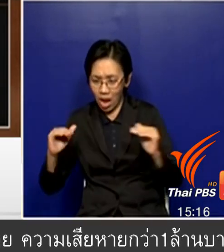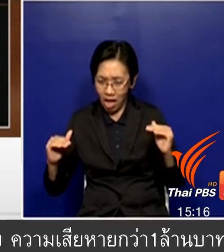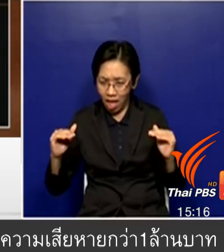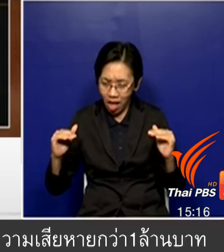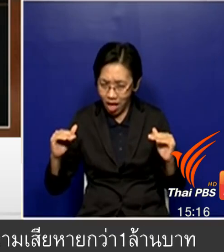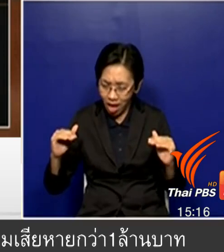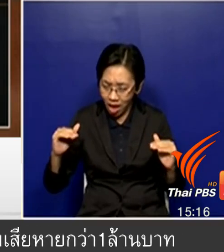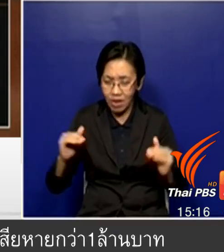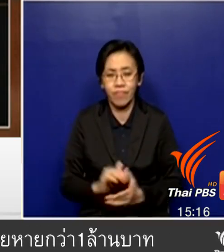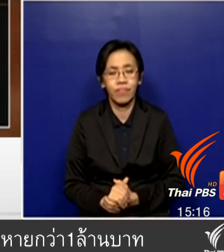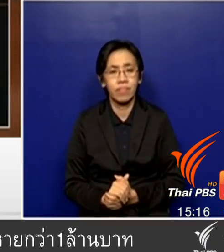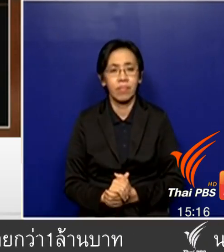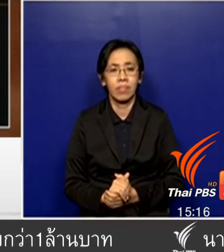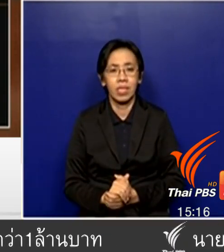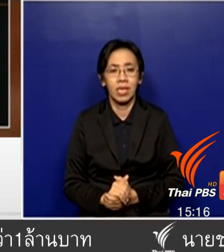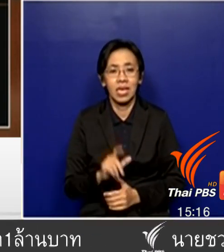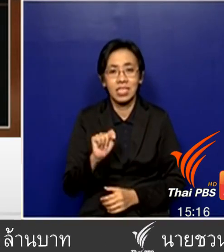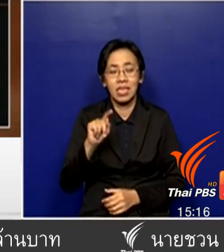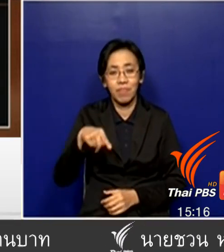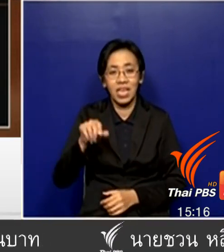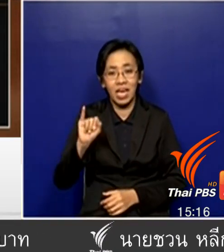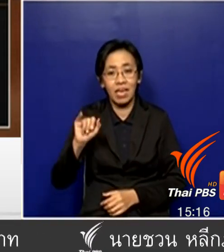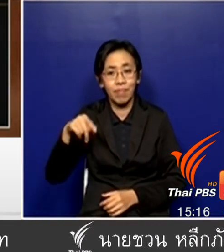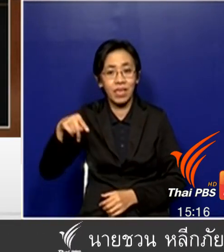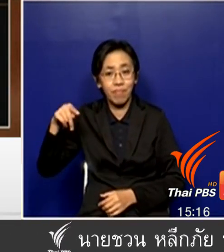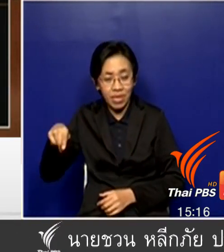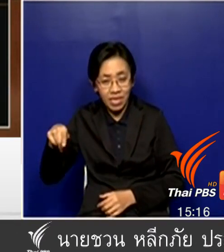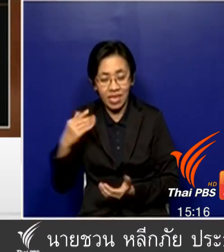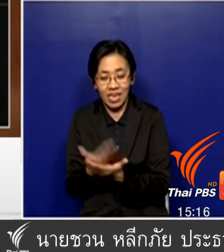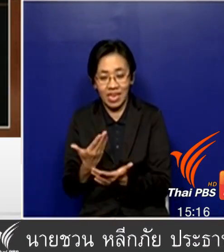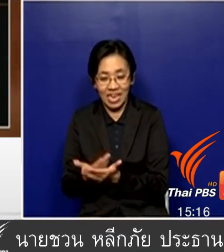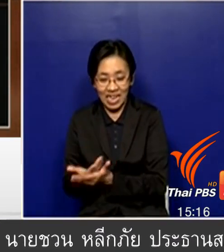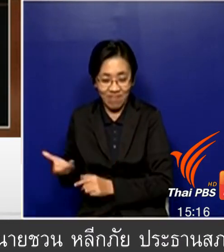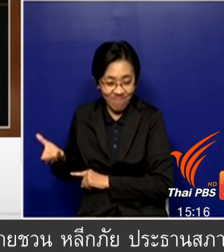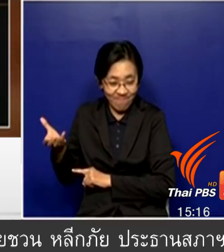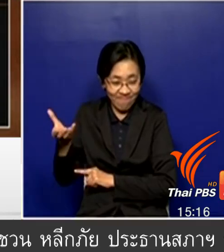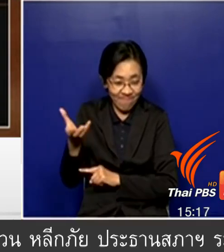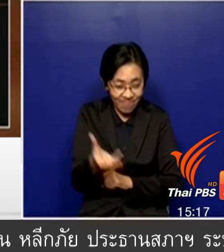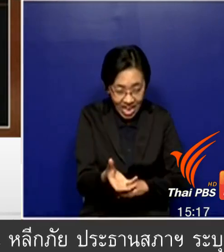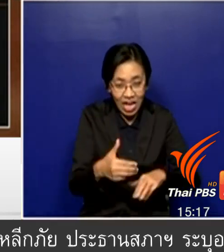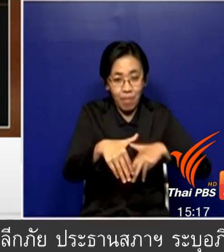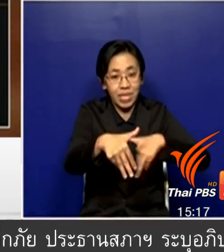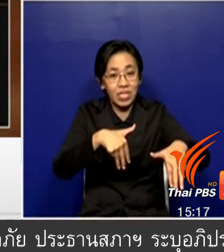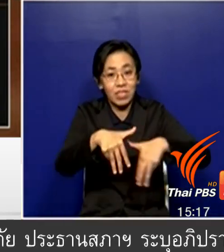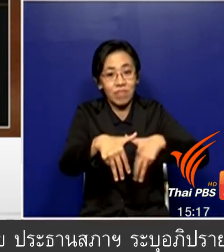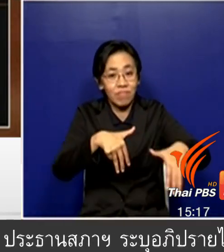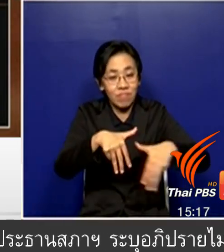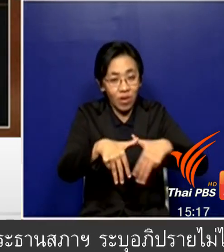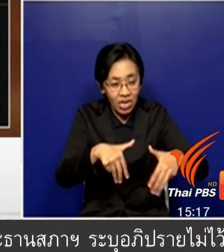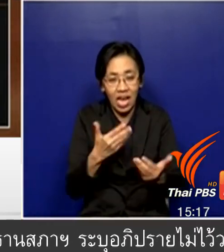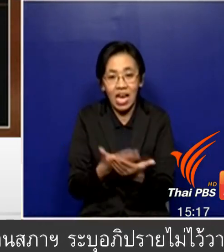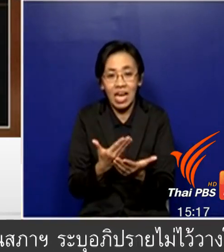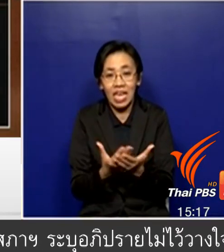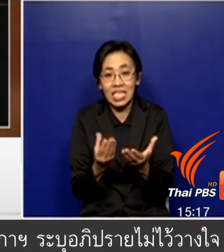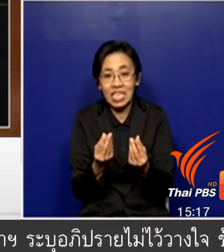แล้วกอยเพงดใจว่าบริษัท TPI Polyene Powerนี่ยเอาเม็ดเงินลงไปในพ้นที่ถึมอชาวบ้านในราค